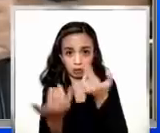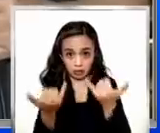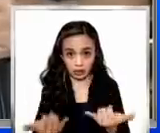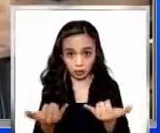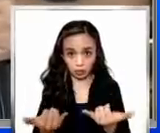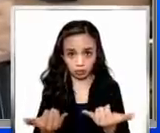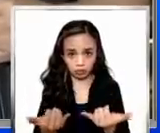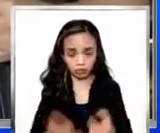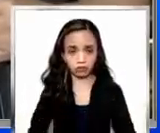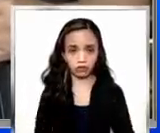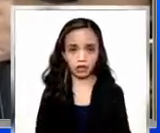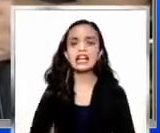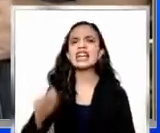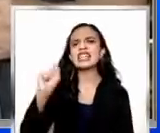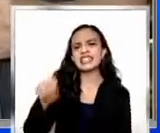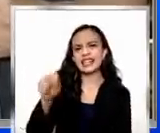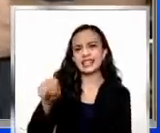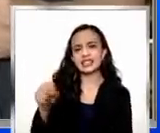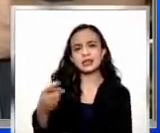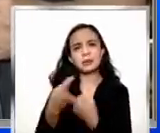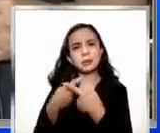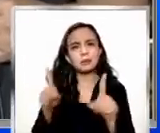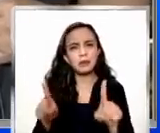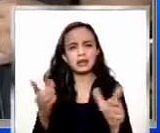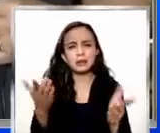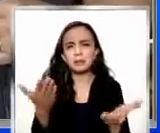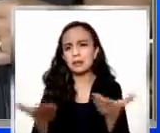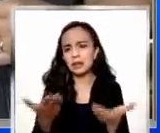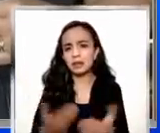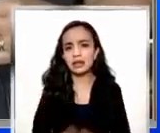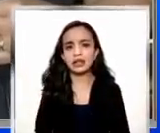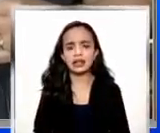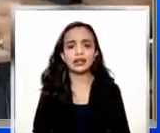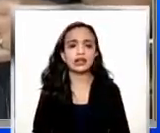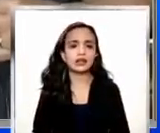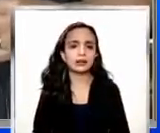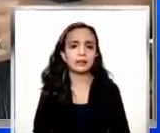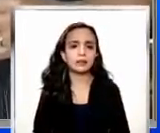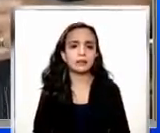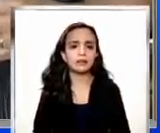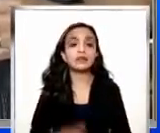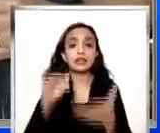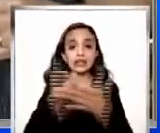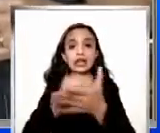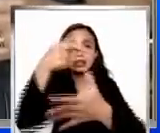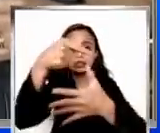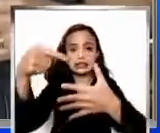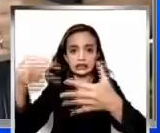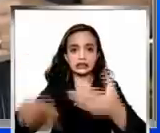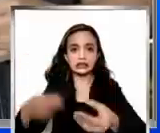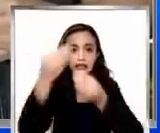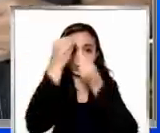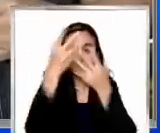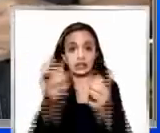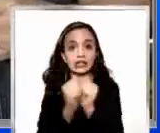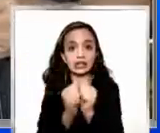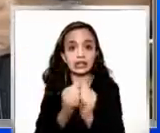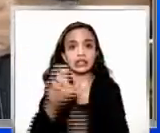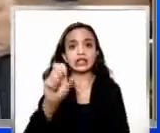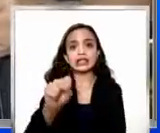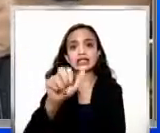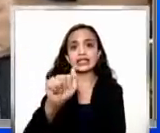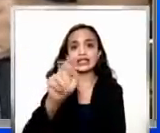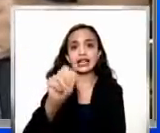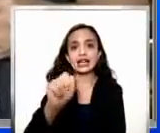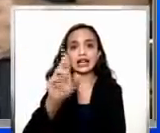Oo, pero baka ma-preempt ko po dahil yan po yung mga detalyeng ihahatid ng ating kasamang si Sandra Aguinaldo dito. Ayun. Dahil